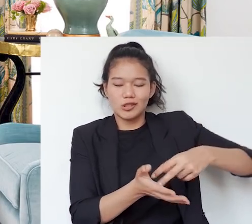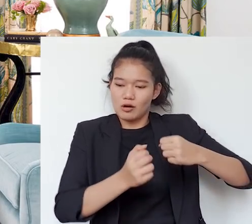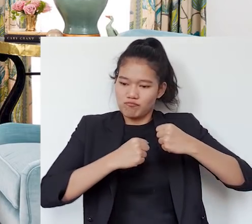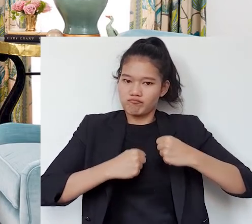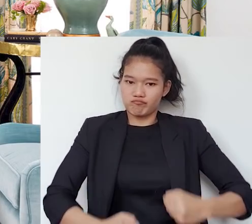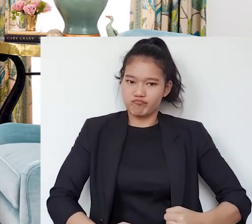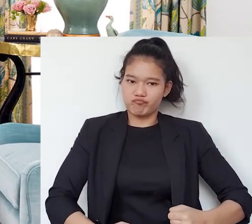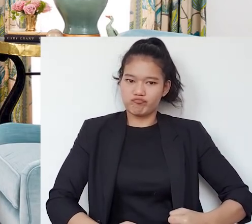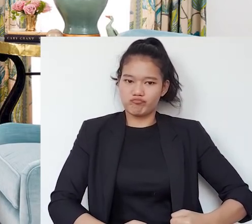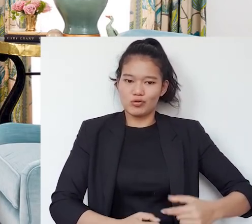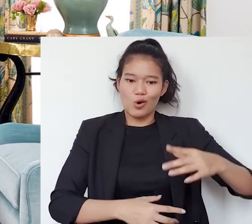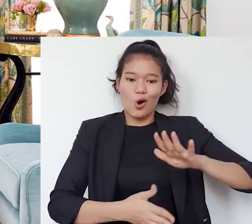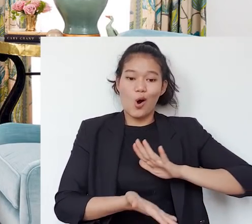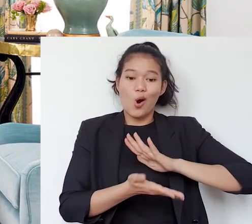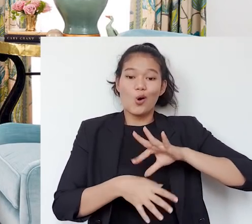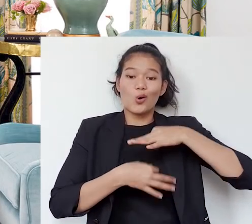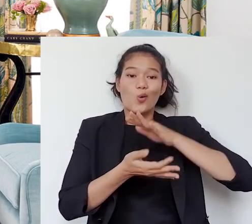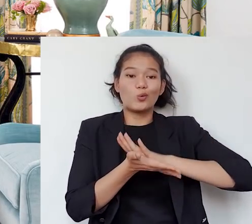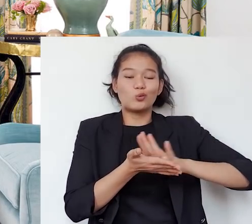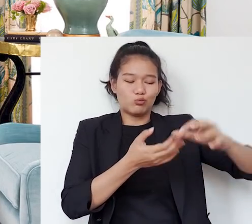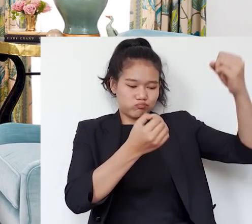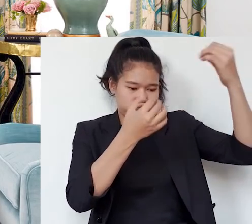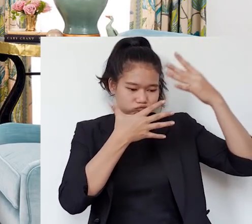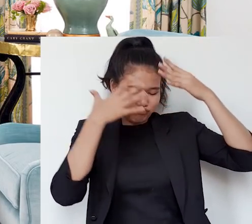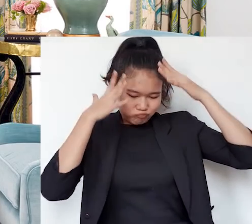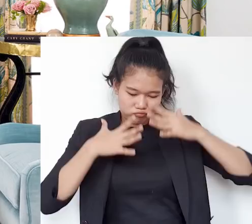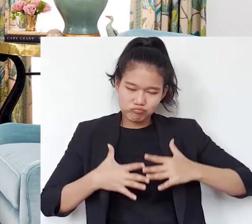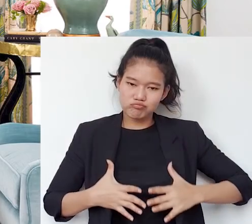dengan penuh Roh Kudus.